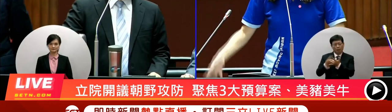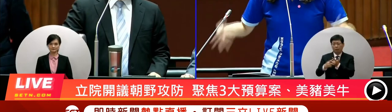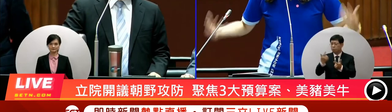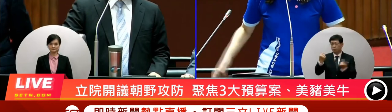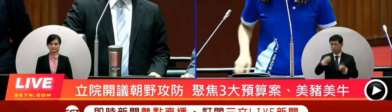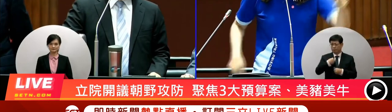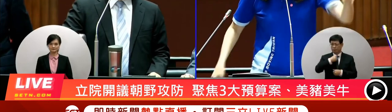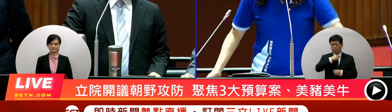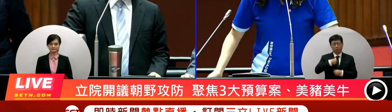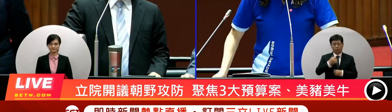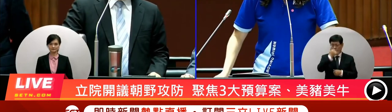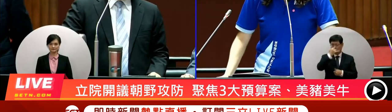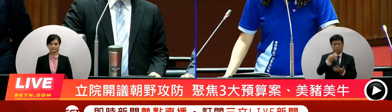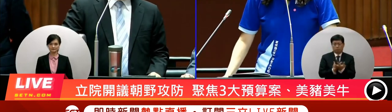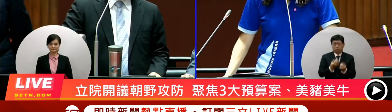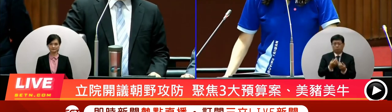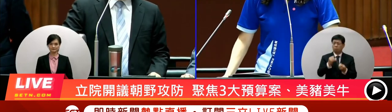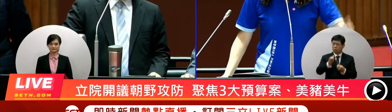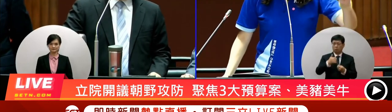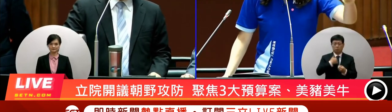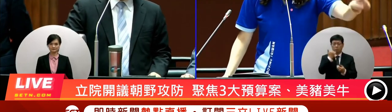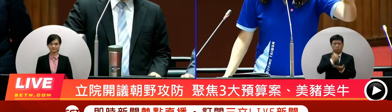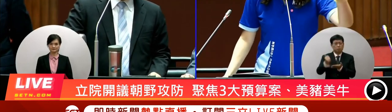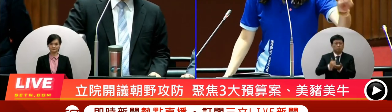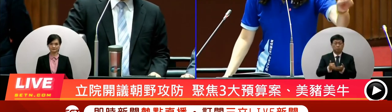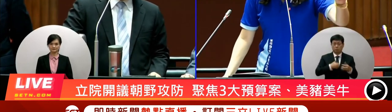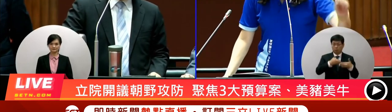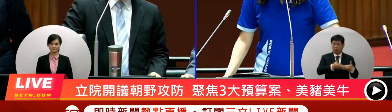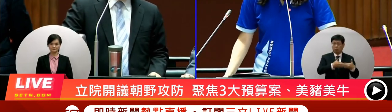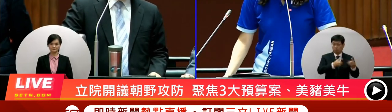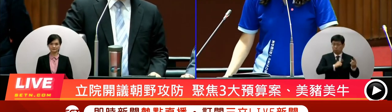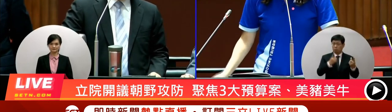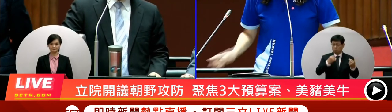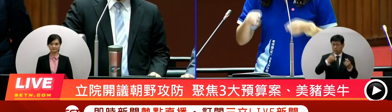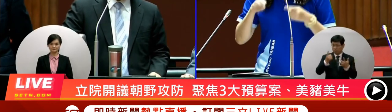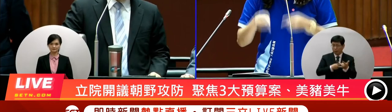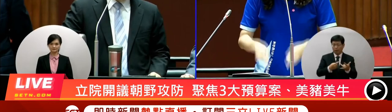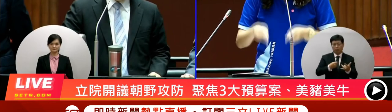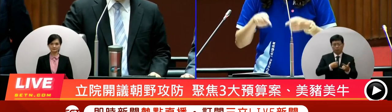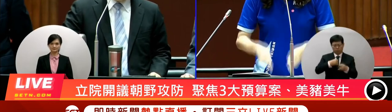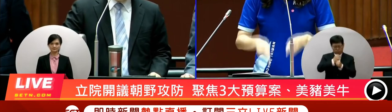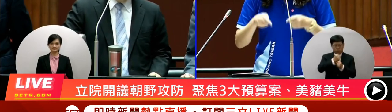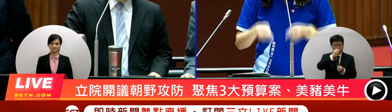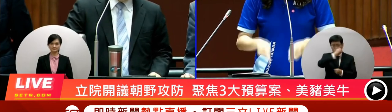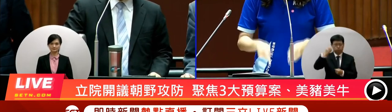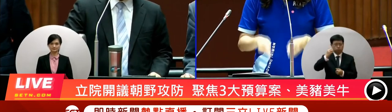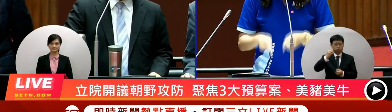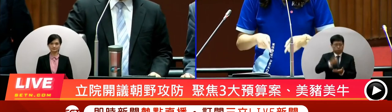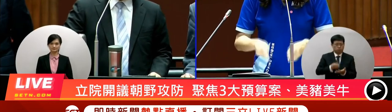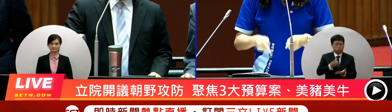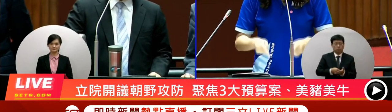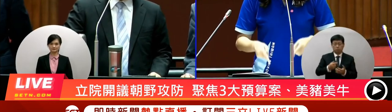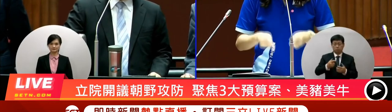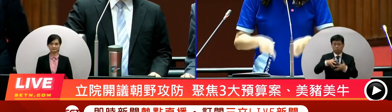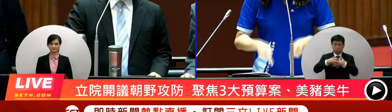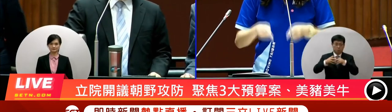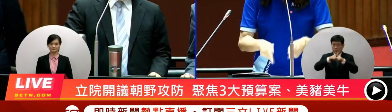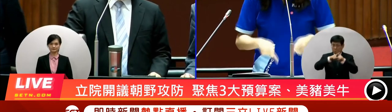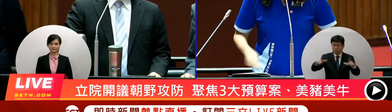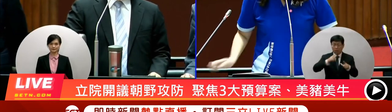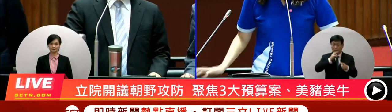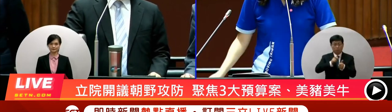台湾，台湾不欠嘛，台湾可不可以出口的？欠猪吧，也是要求零检出，所以很多美国的大的养猪户、养